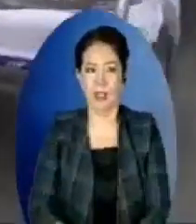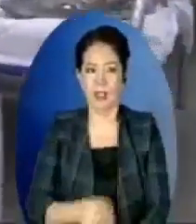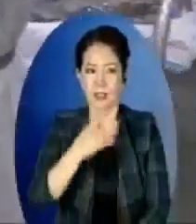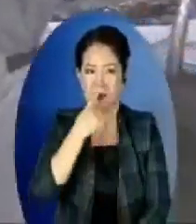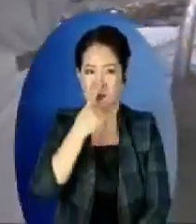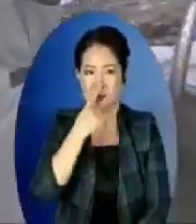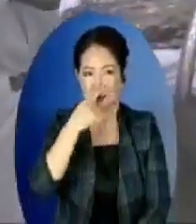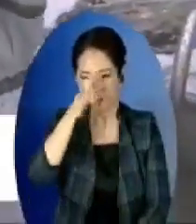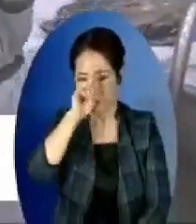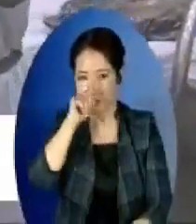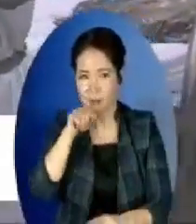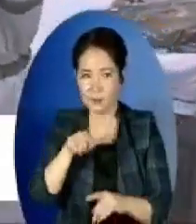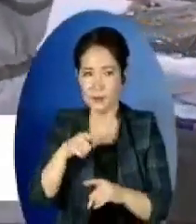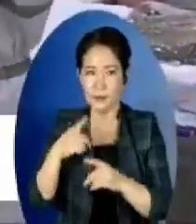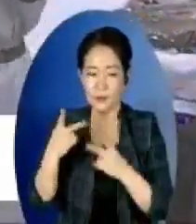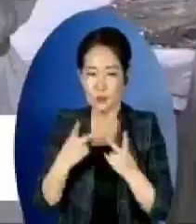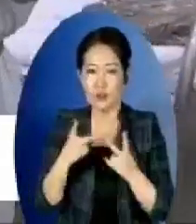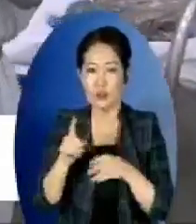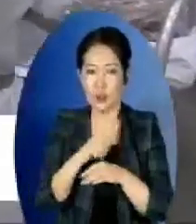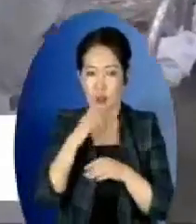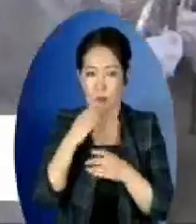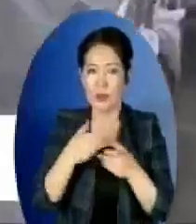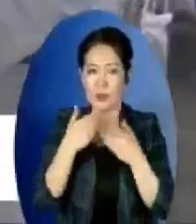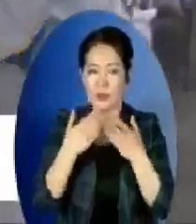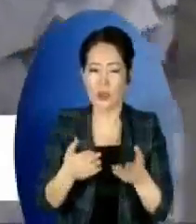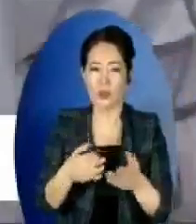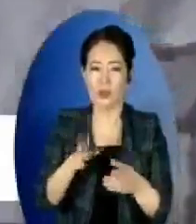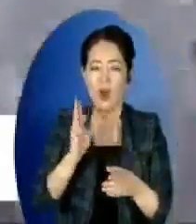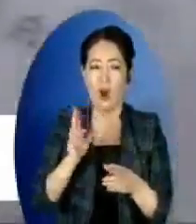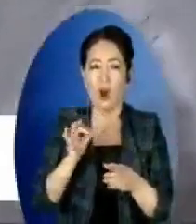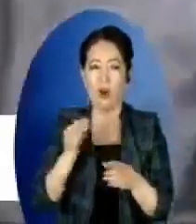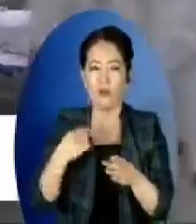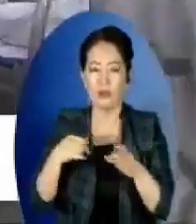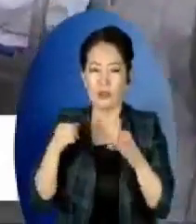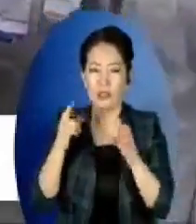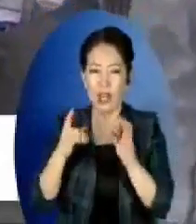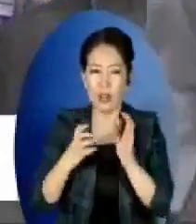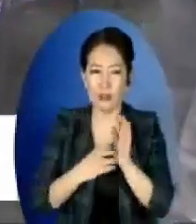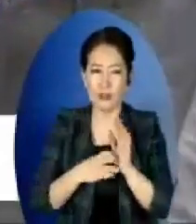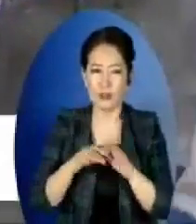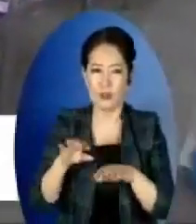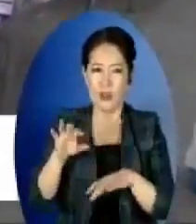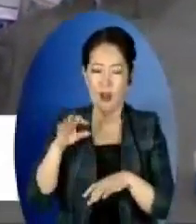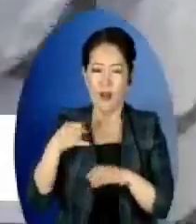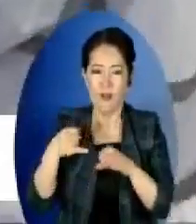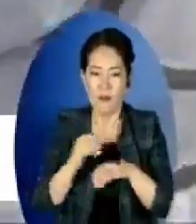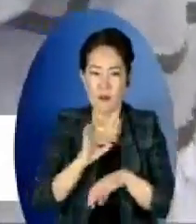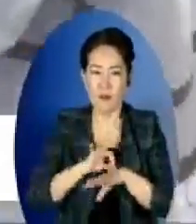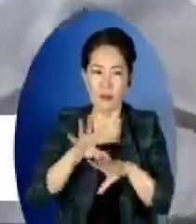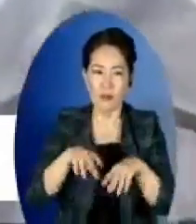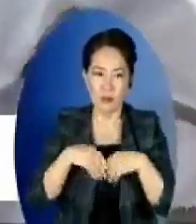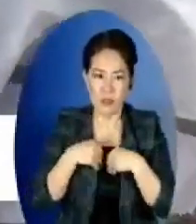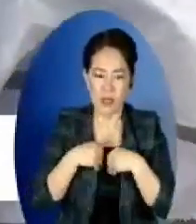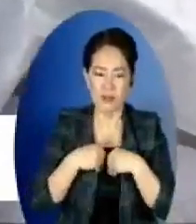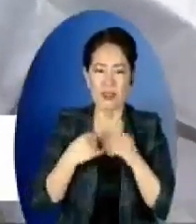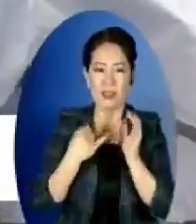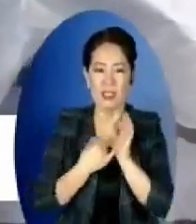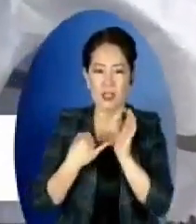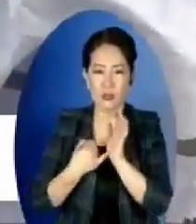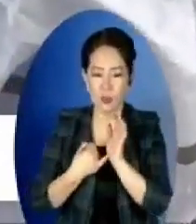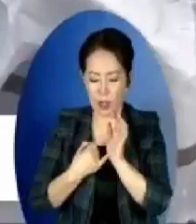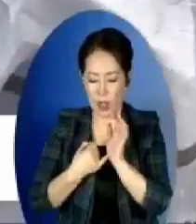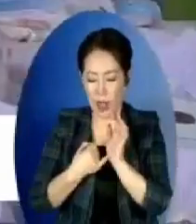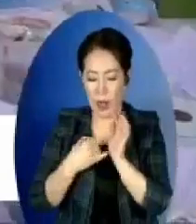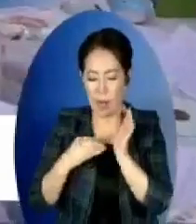Хятадын эрүүл мэндийн үндэсний хорооны мэдээлснээр өнөөдрийн байдлаар COVID-19 вирусын халдвар авсан тохиолдол 66492